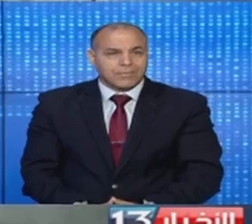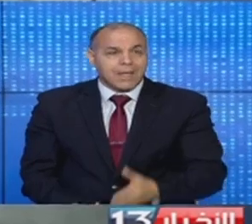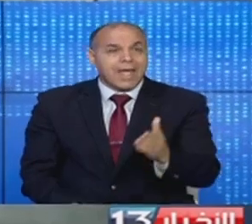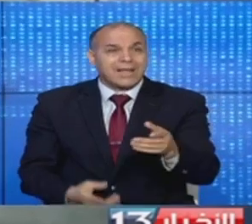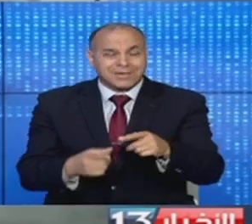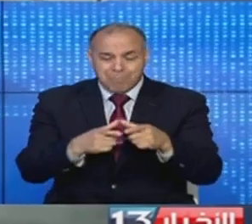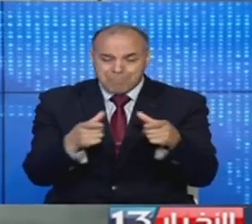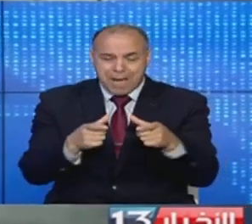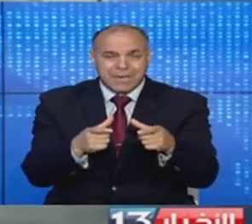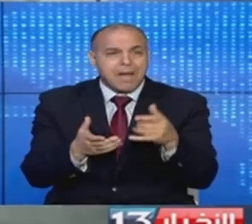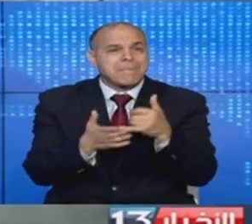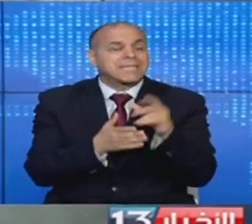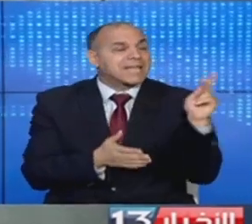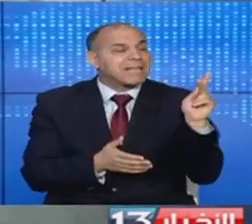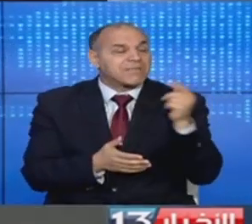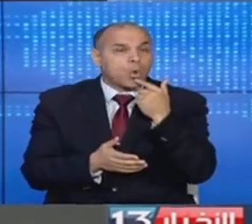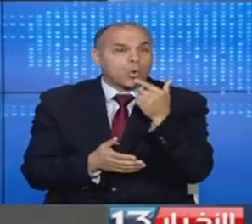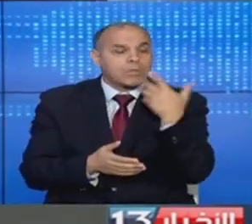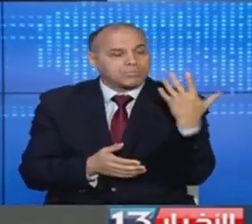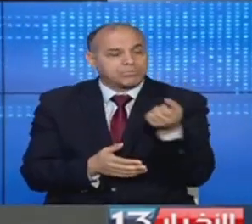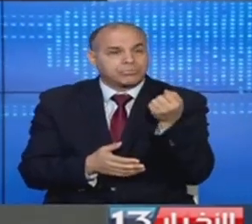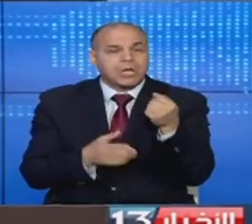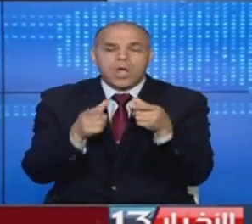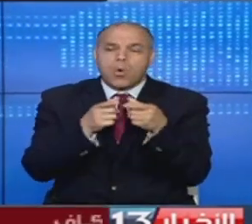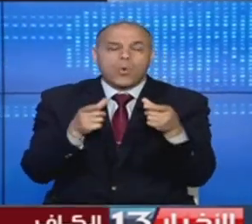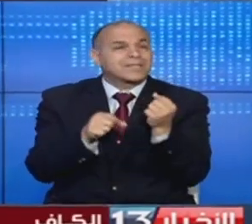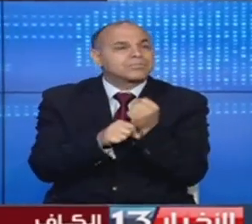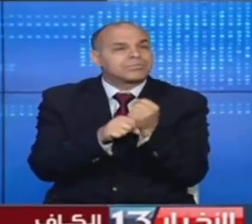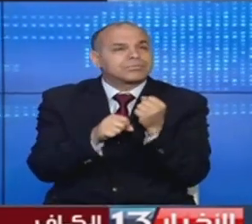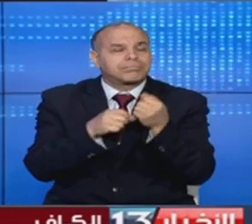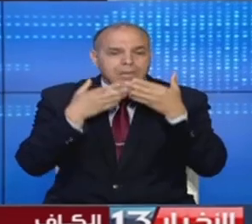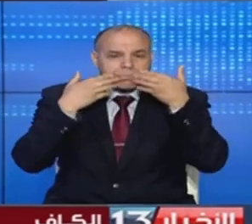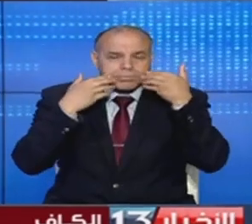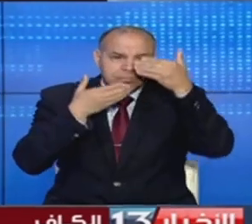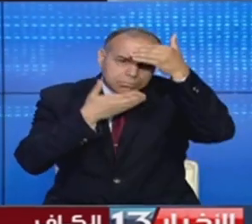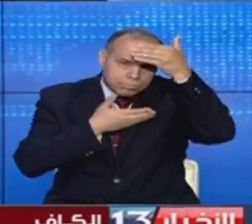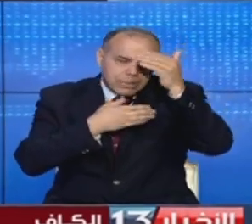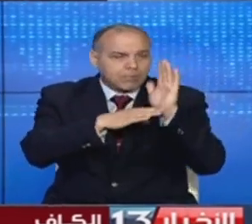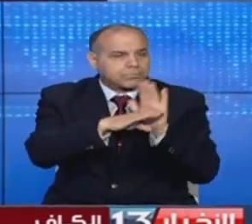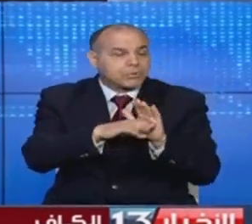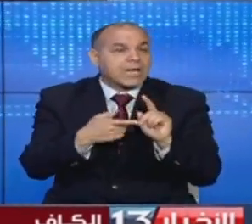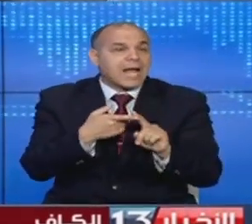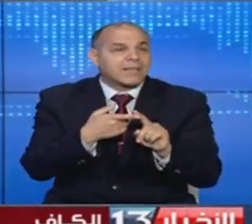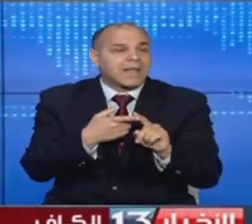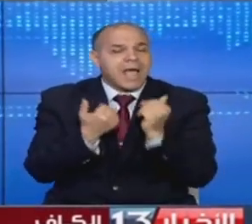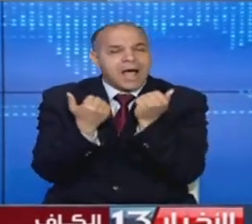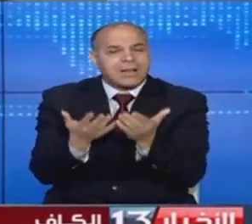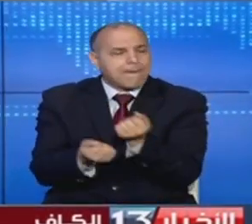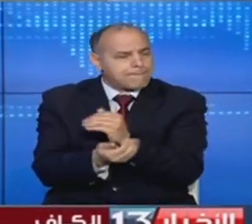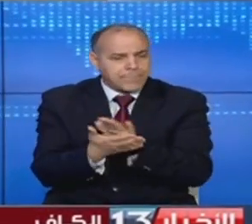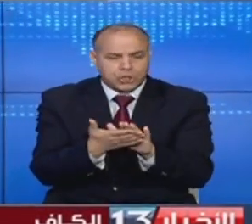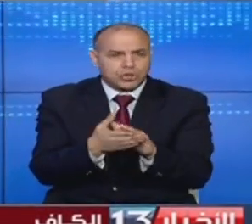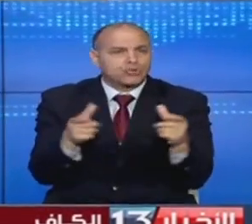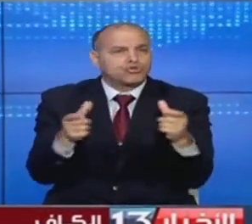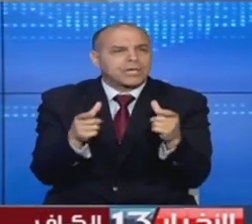الورشه الواقعه بمدينه ال كيف حولها صاحبها الى ورشه لسنا الكلمات والاقناع الواقيه لتوزيعها مجانا على